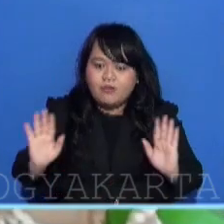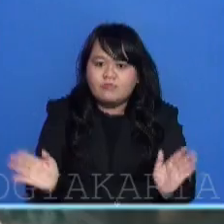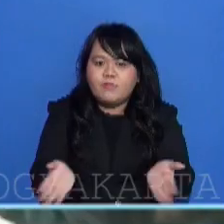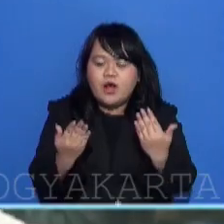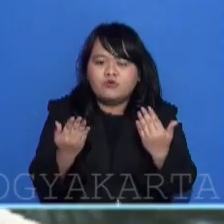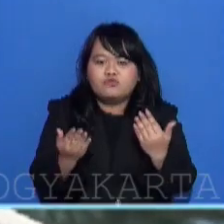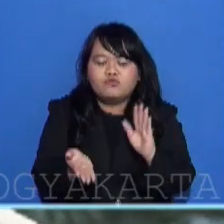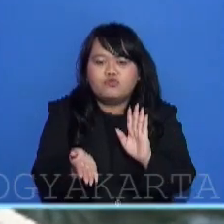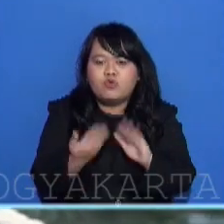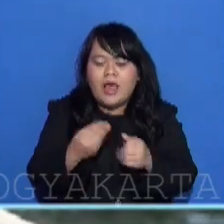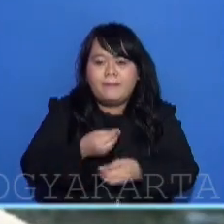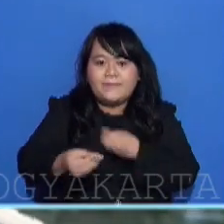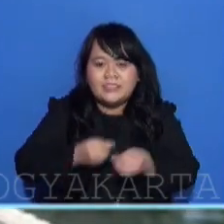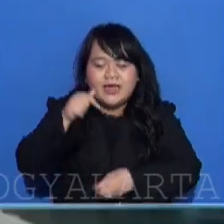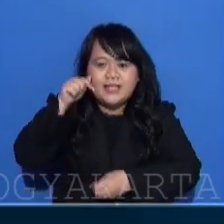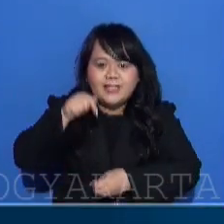ini